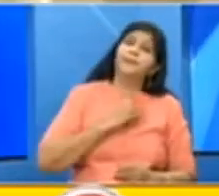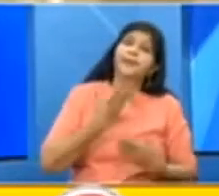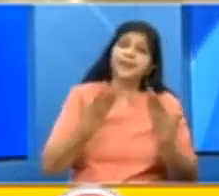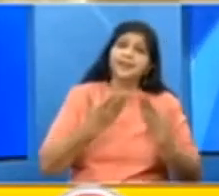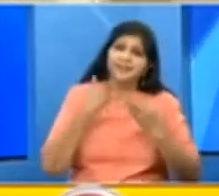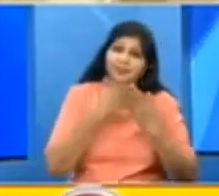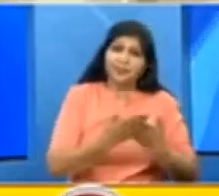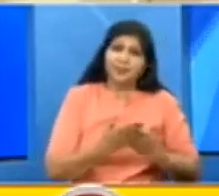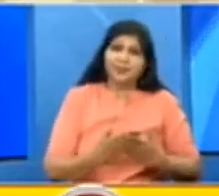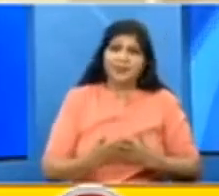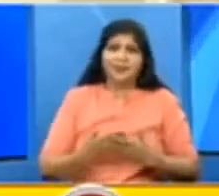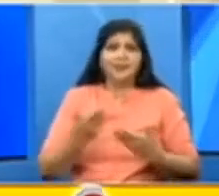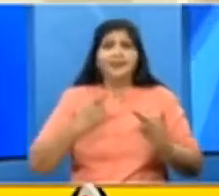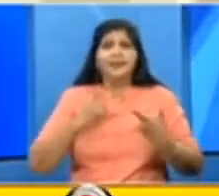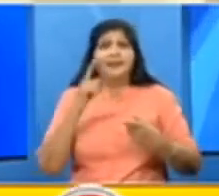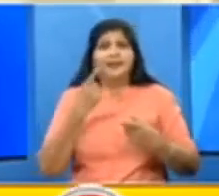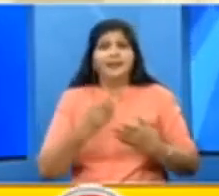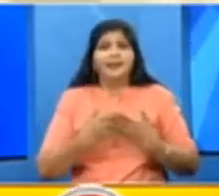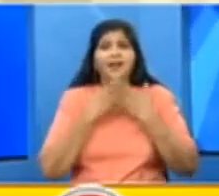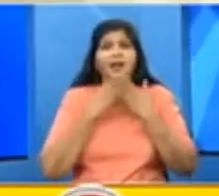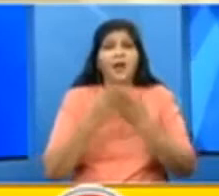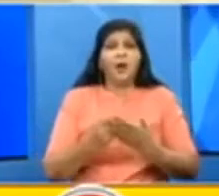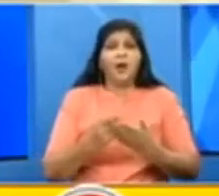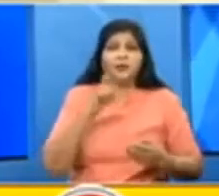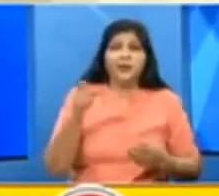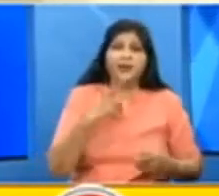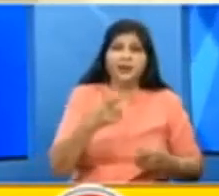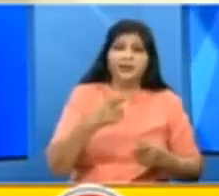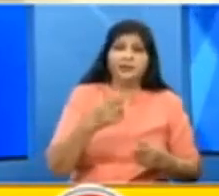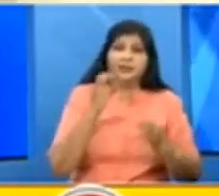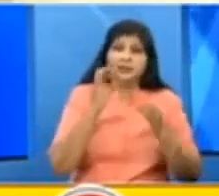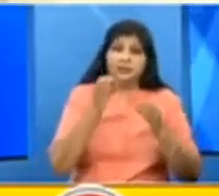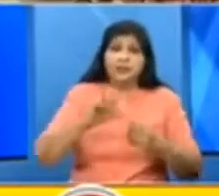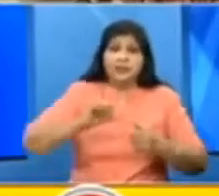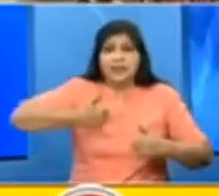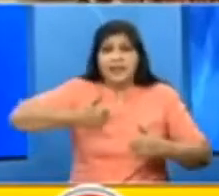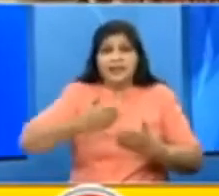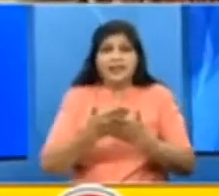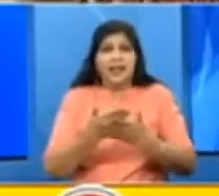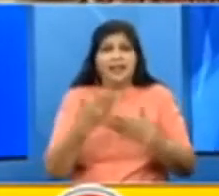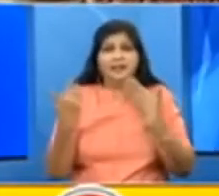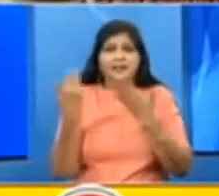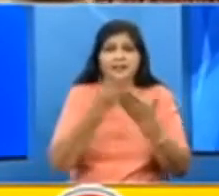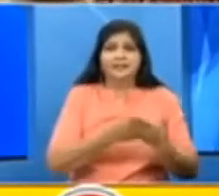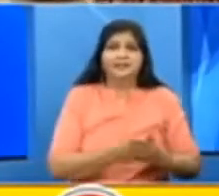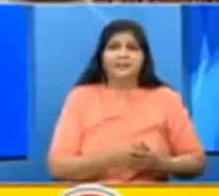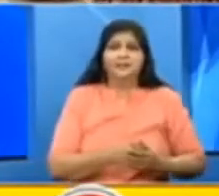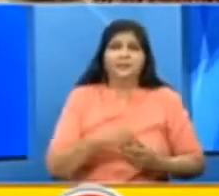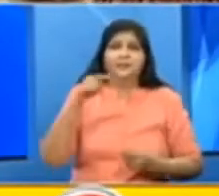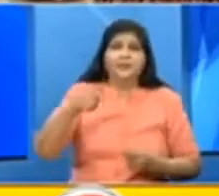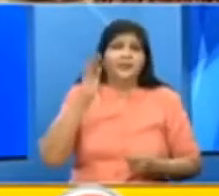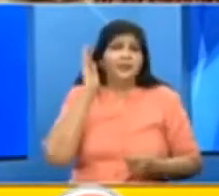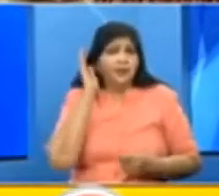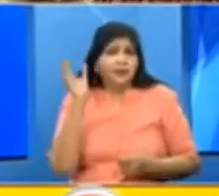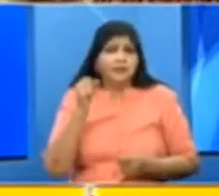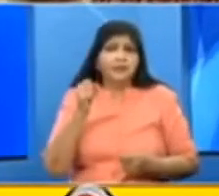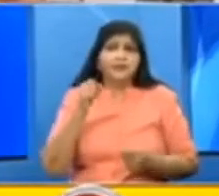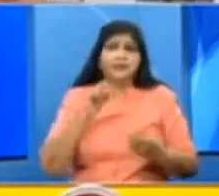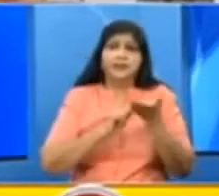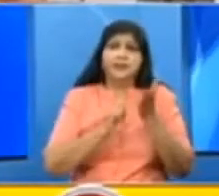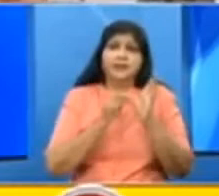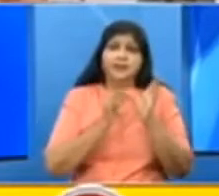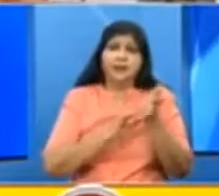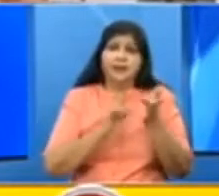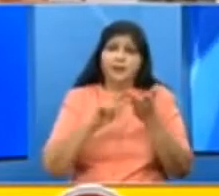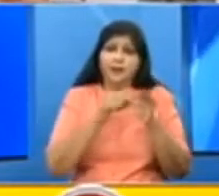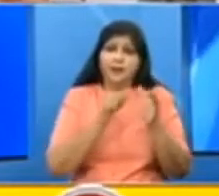सर। फर्स्ट ऑफ ऑल, आई वुड लाइक टू congratulate you for your great success. थैंक यू सर। When I hear of Namakkal,